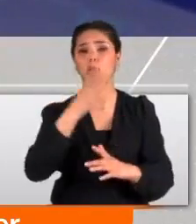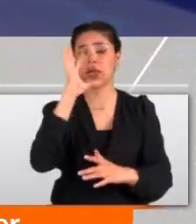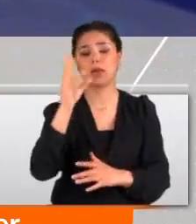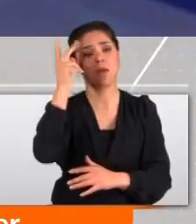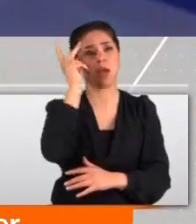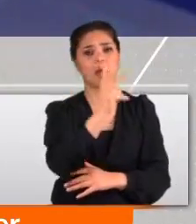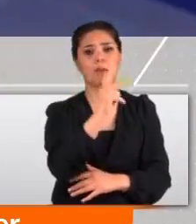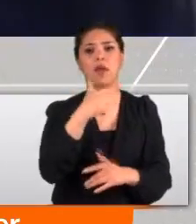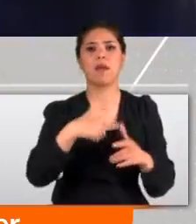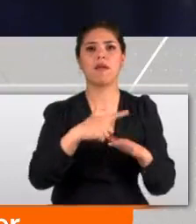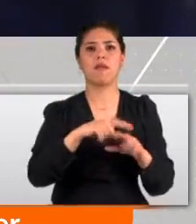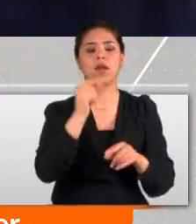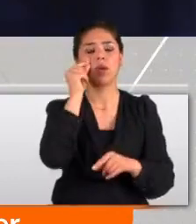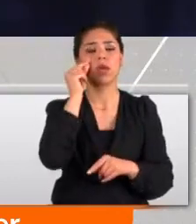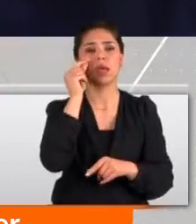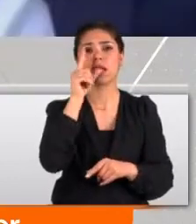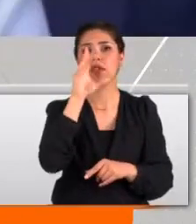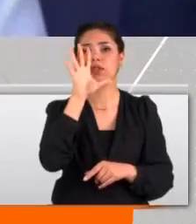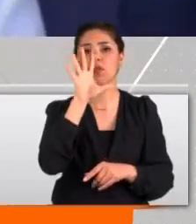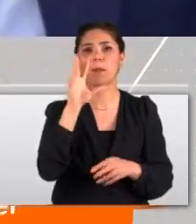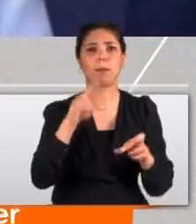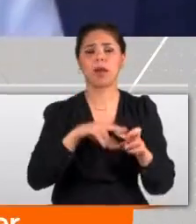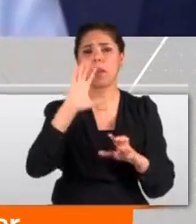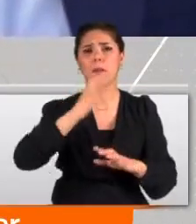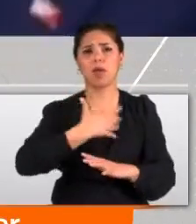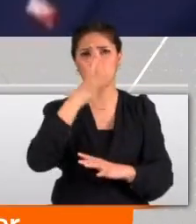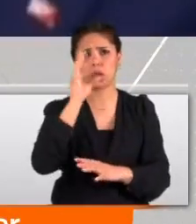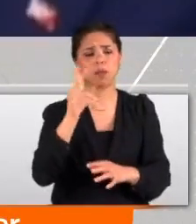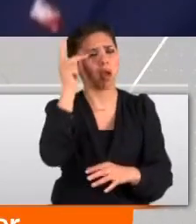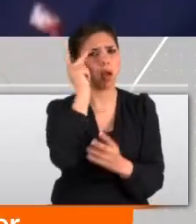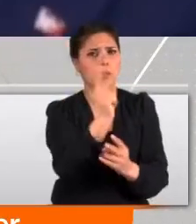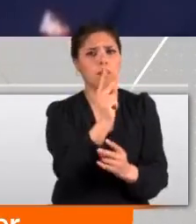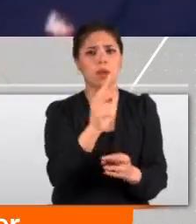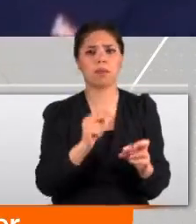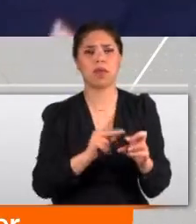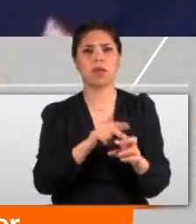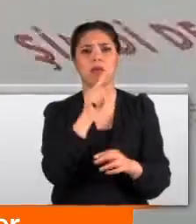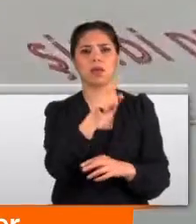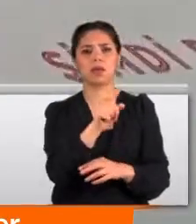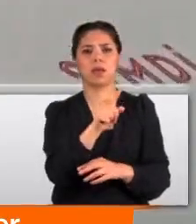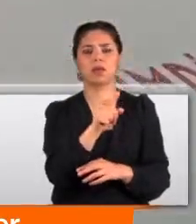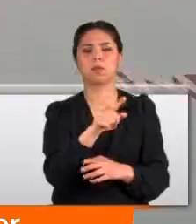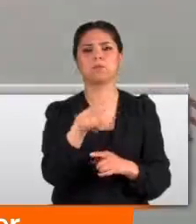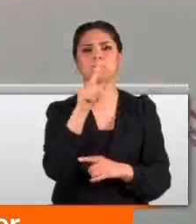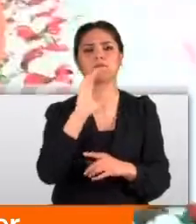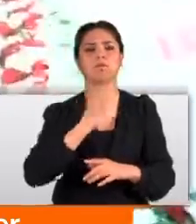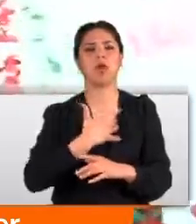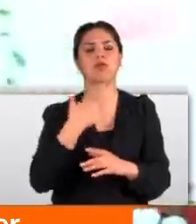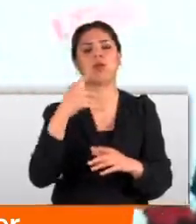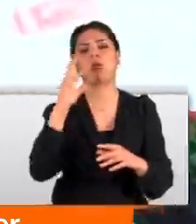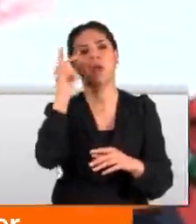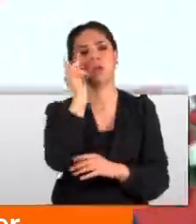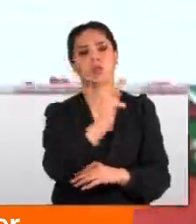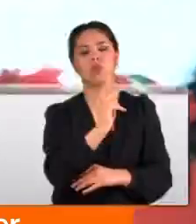Devletleri ise FETÖ bugün kime oy veriyor? PKK'nın patronu kim? PKK'nın patronu da Amerika. PKK bugün kılçısız kime oy veriyor? Soylu muhalefetin